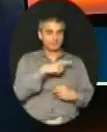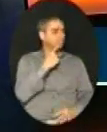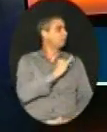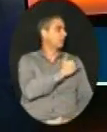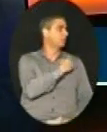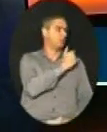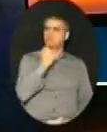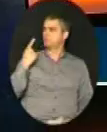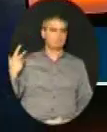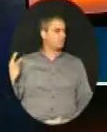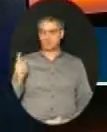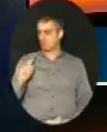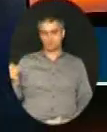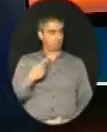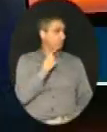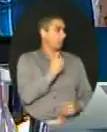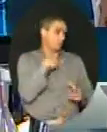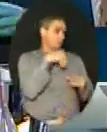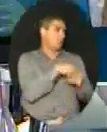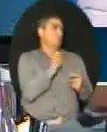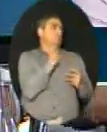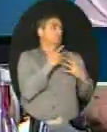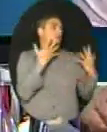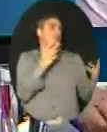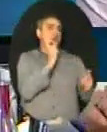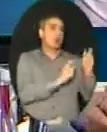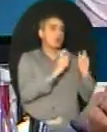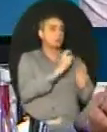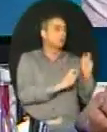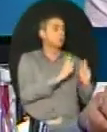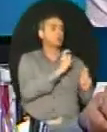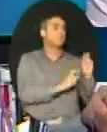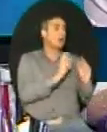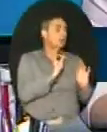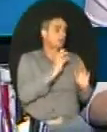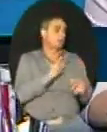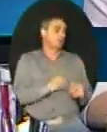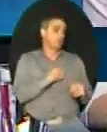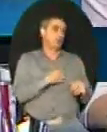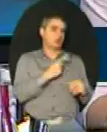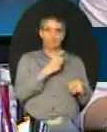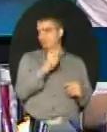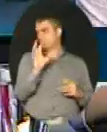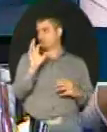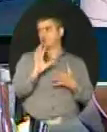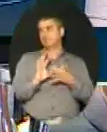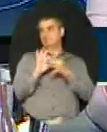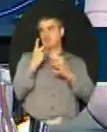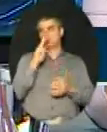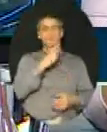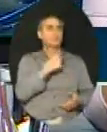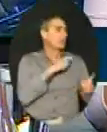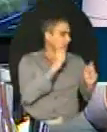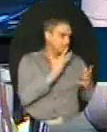אותו? לא, אני שומעת אותו הרבה. את שומעת אותו? מתוך מצוקה גדולה. אנשים ממש בדיכאון מהעניין הזה. תקשיב,